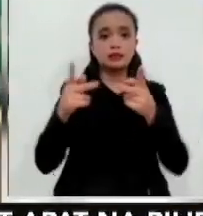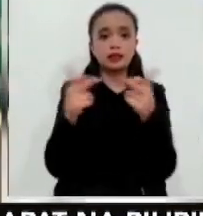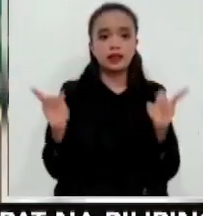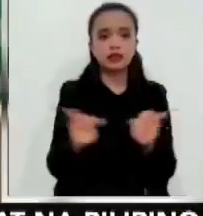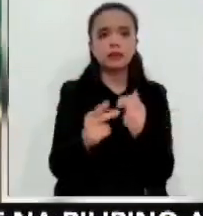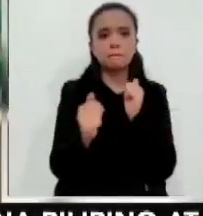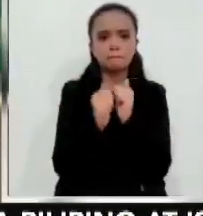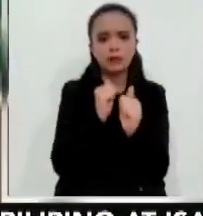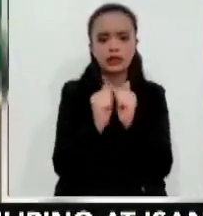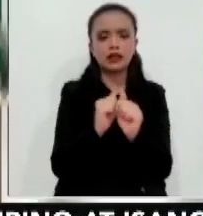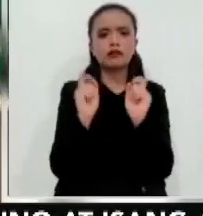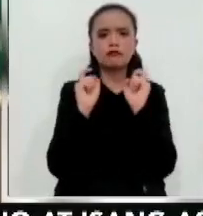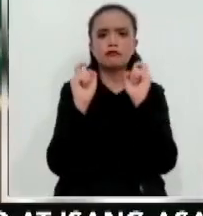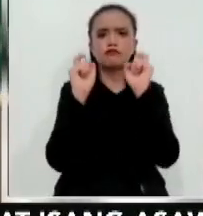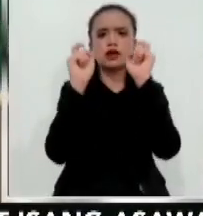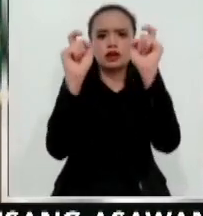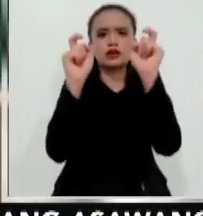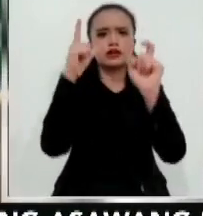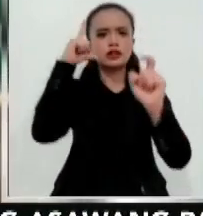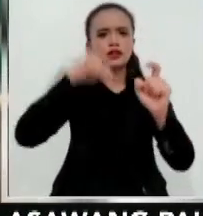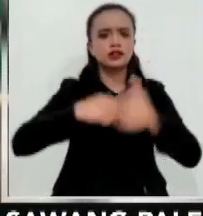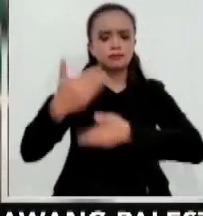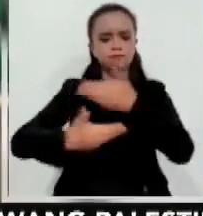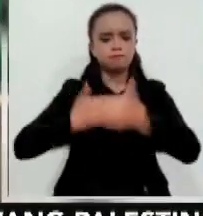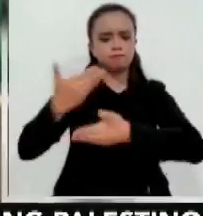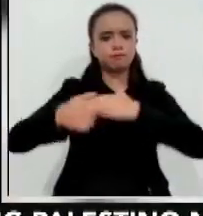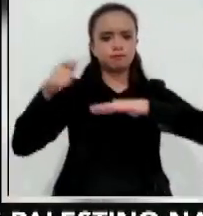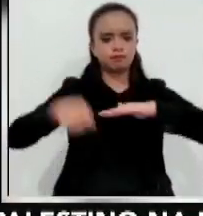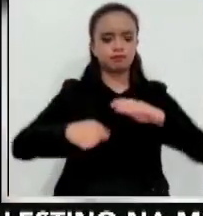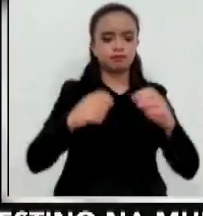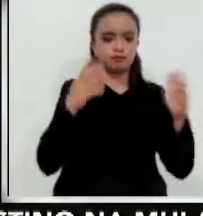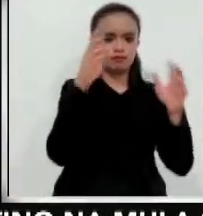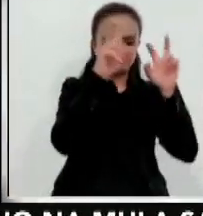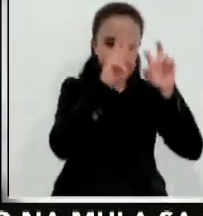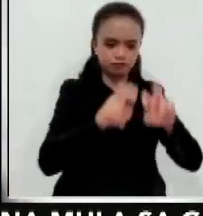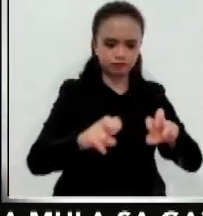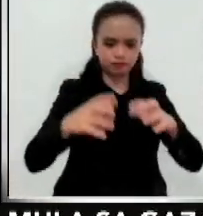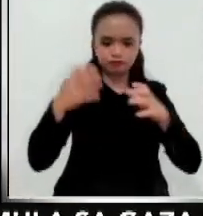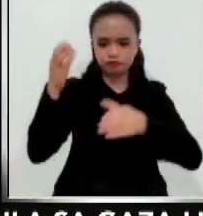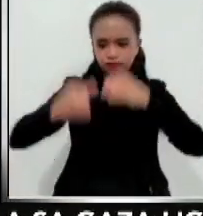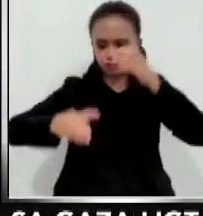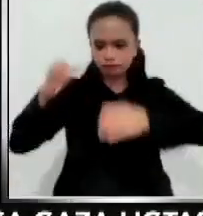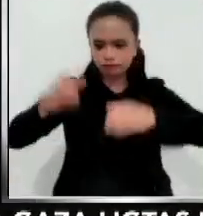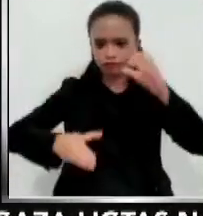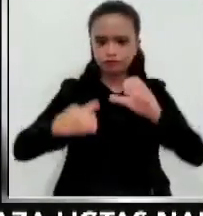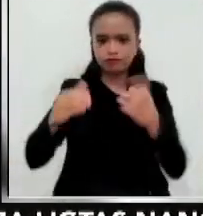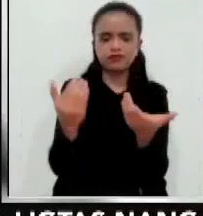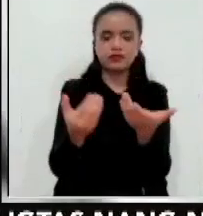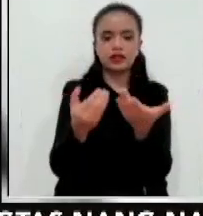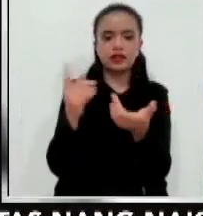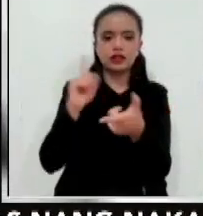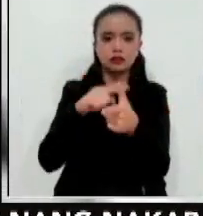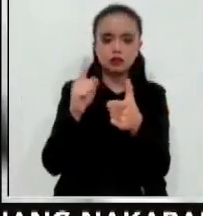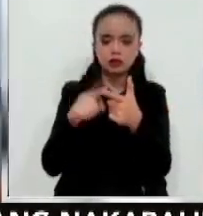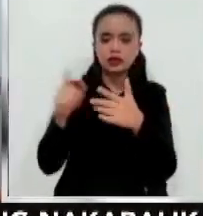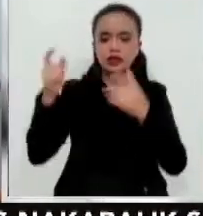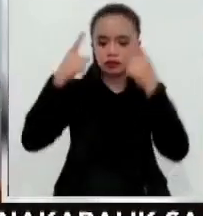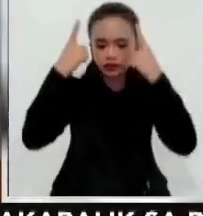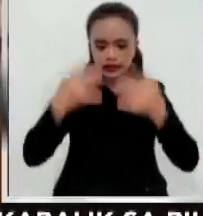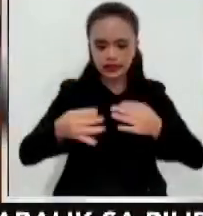hustisya mula sa investigasyon, case build-up, prosekusyon, pagbaba ng mga hatol hanggang sa pagtupad ng